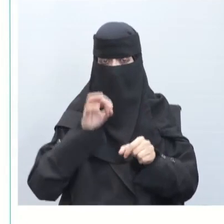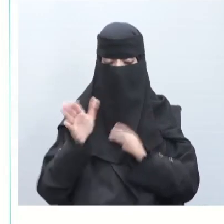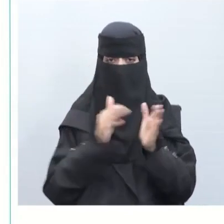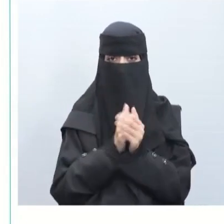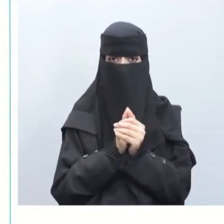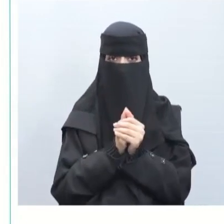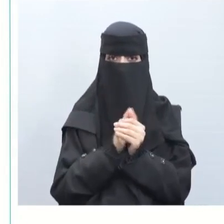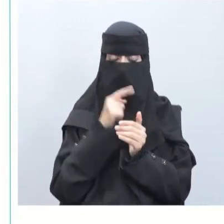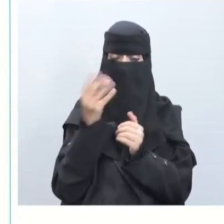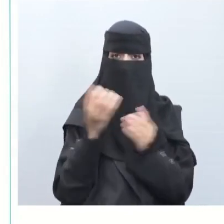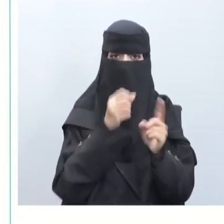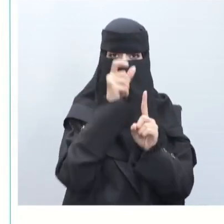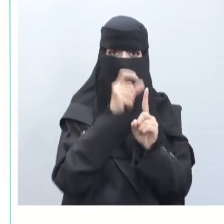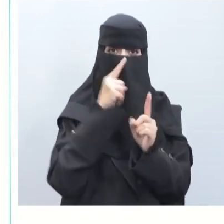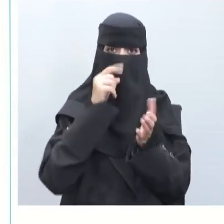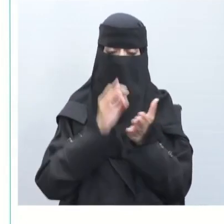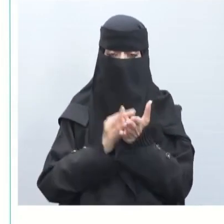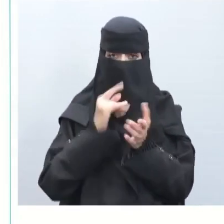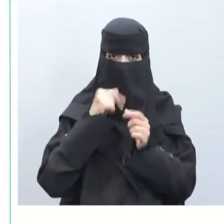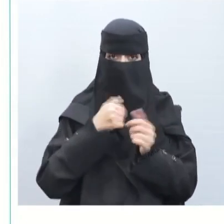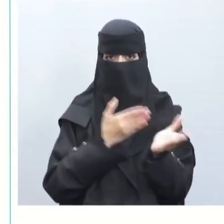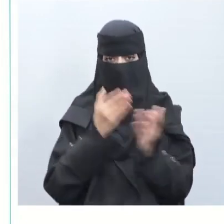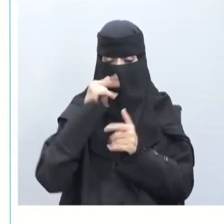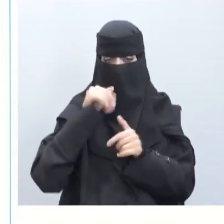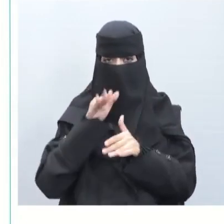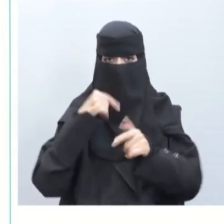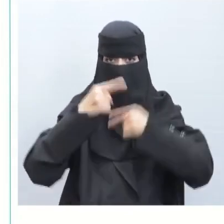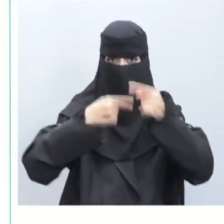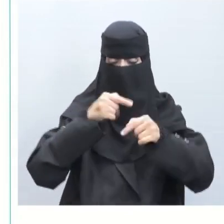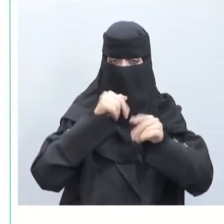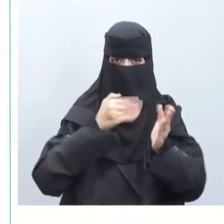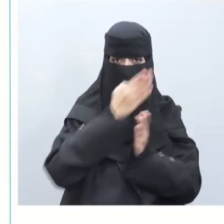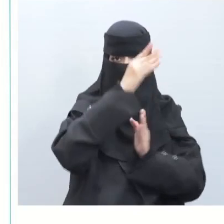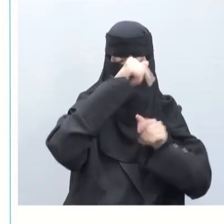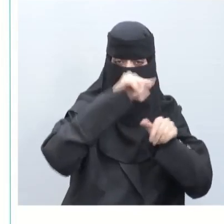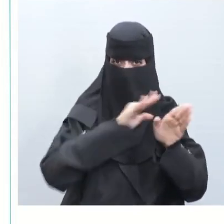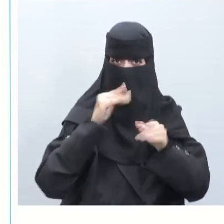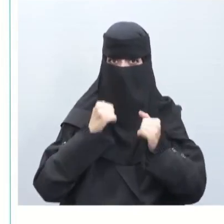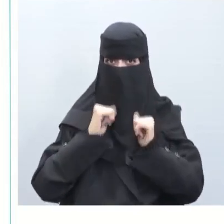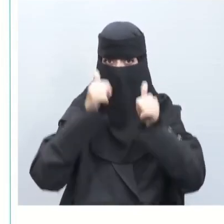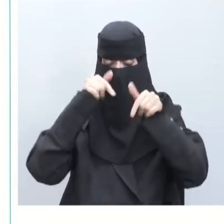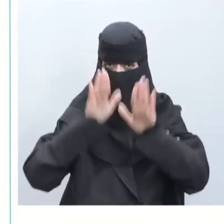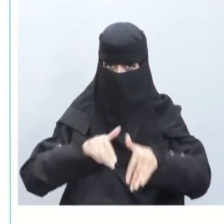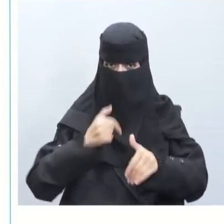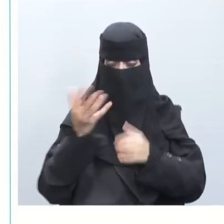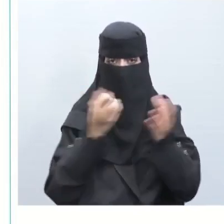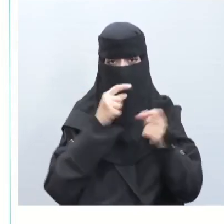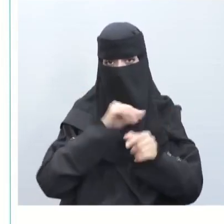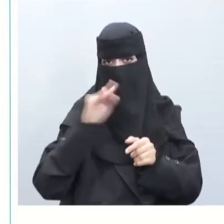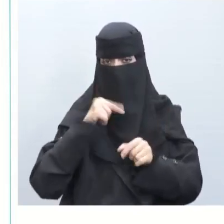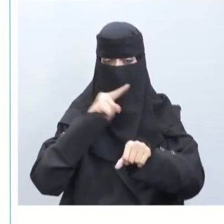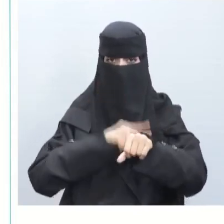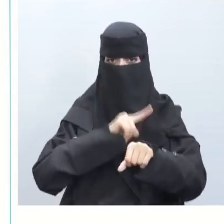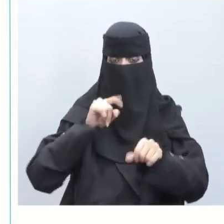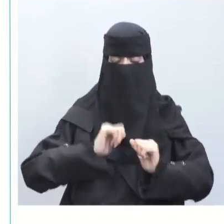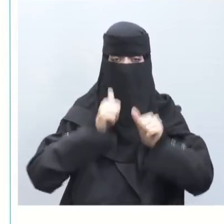من الموردين لابد ان يكون متاح لكي يكون هك استدامه في حال عدم القدره على توفير الموارد اذا قد ناتي وقت